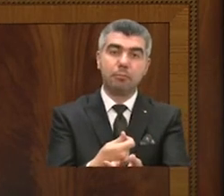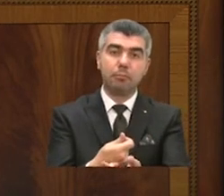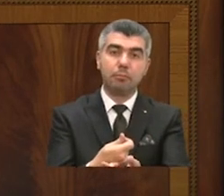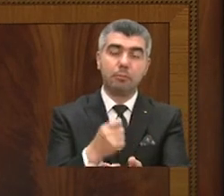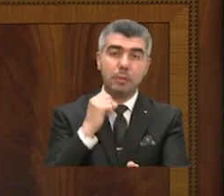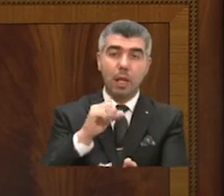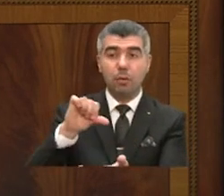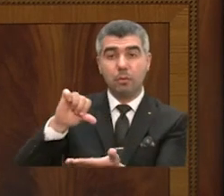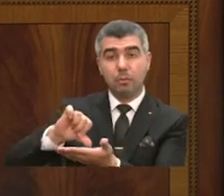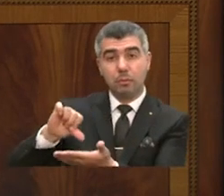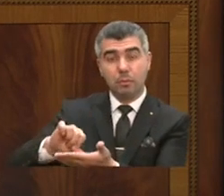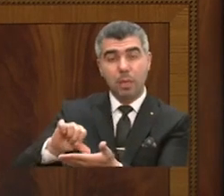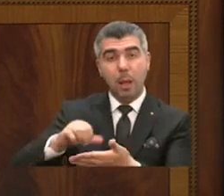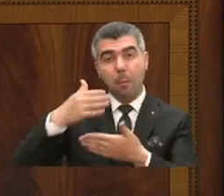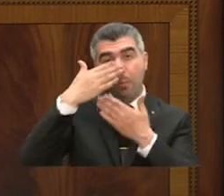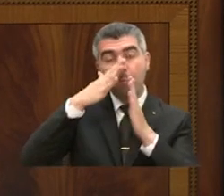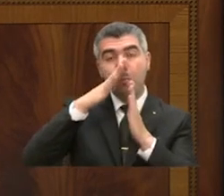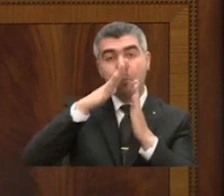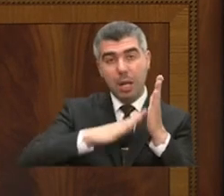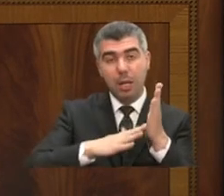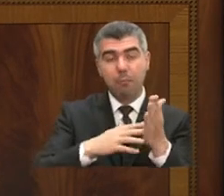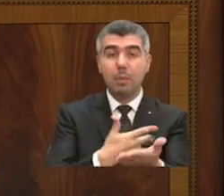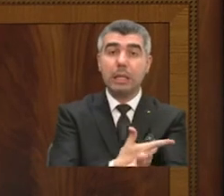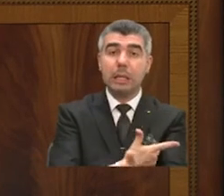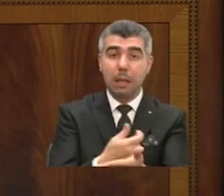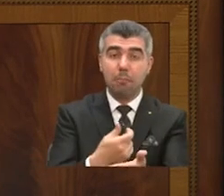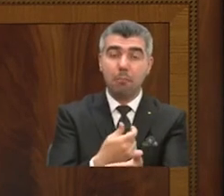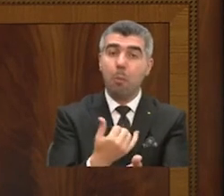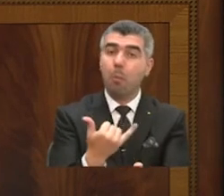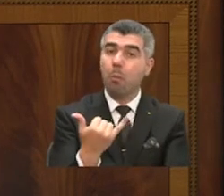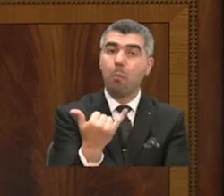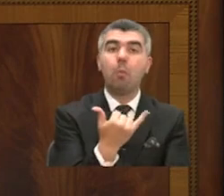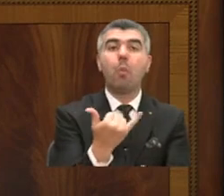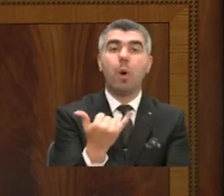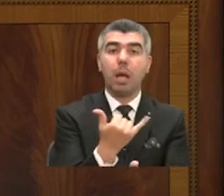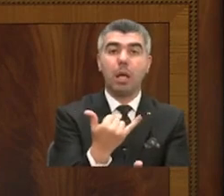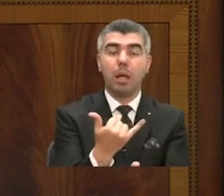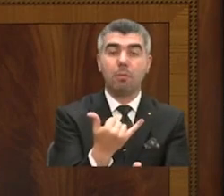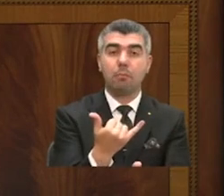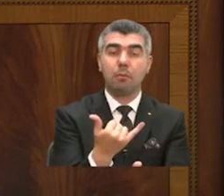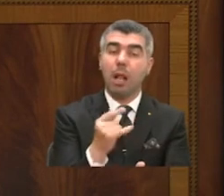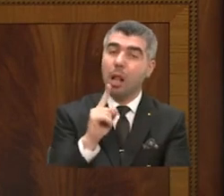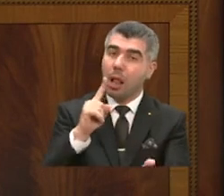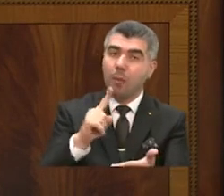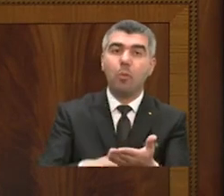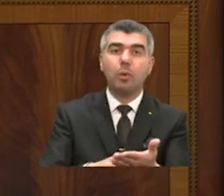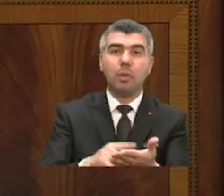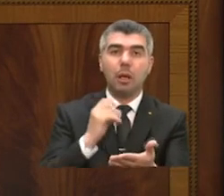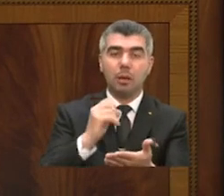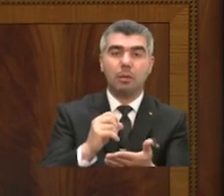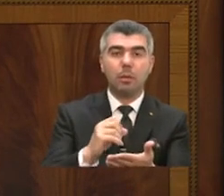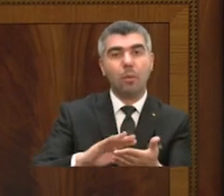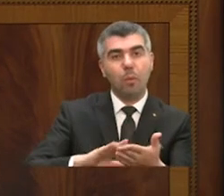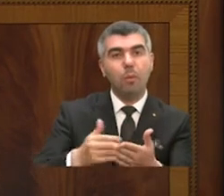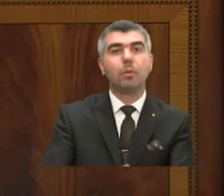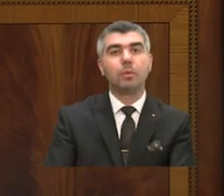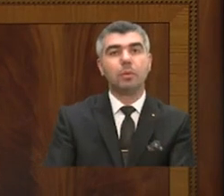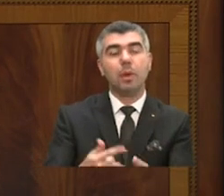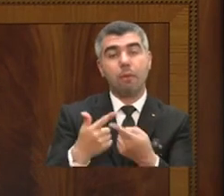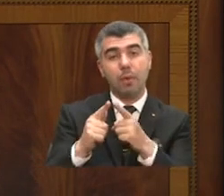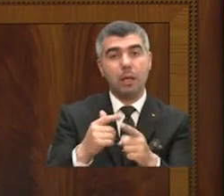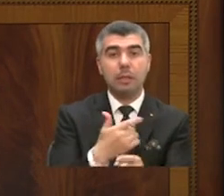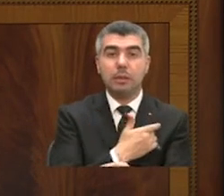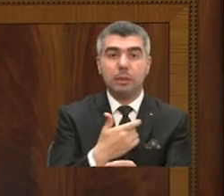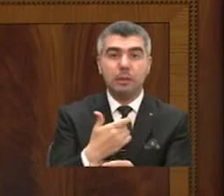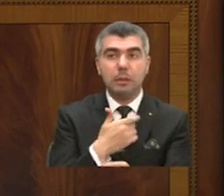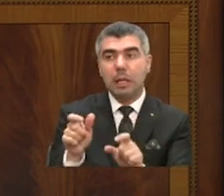مسألة يعني توفير الدم ومشتقاته تعتبر ذات أهمية استراتيجية كبيرة بالنسبة لصحة